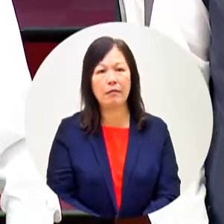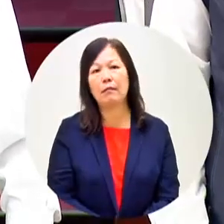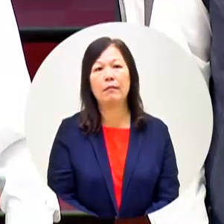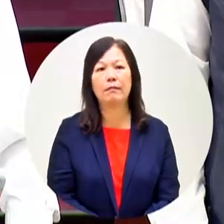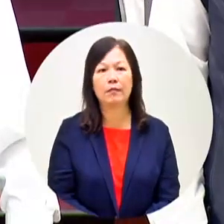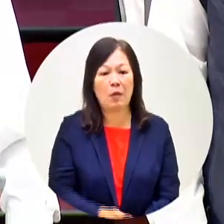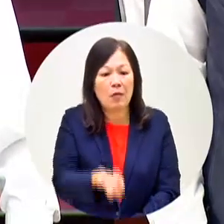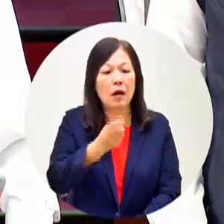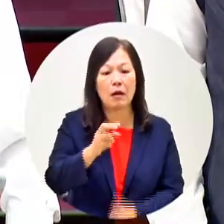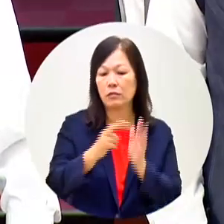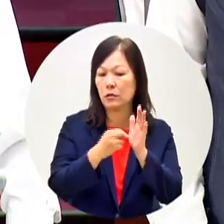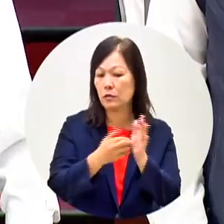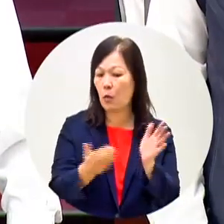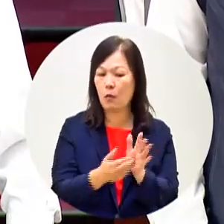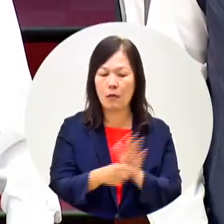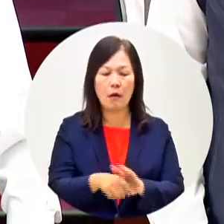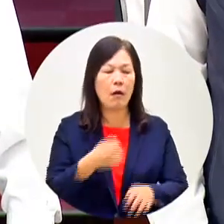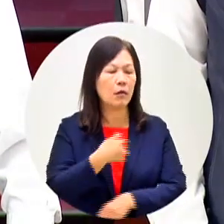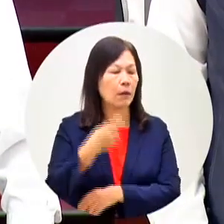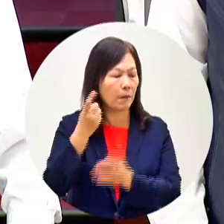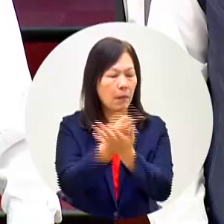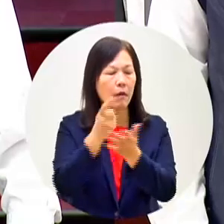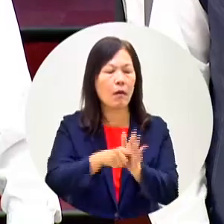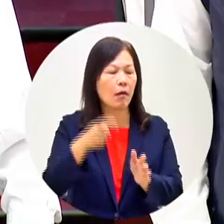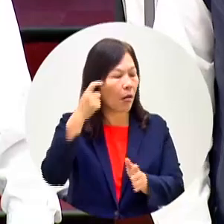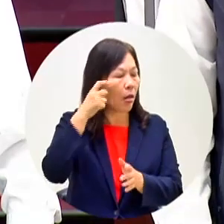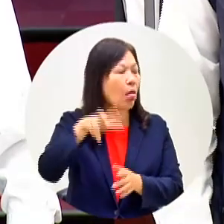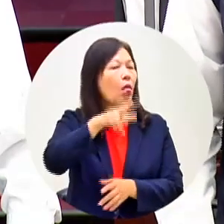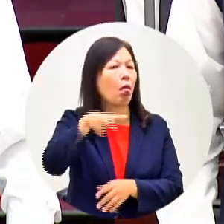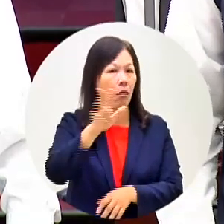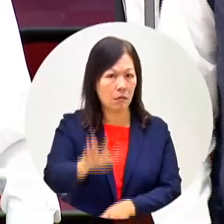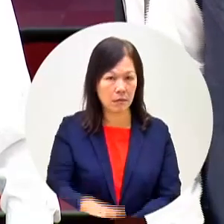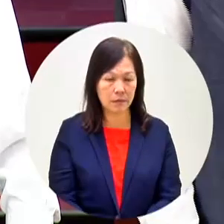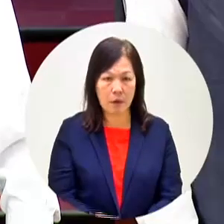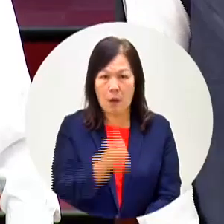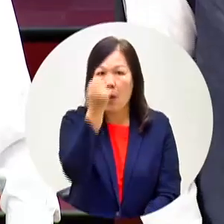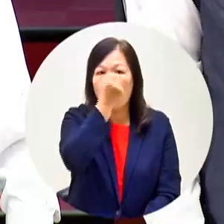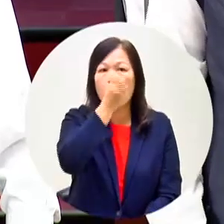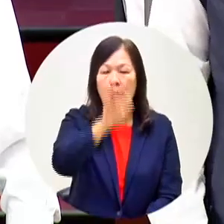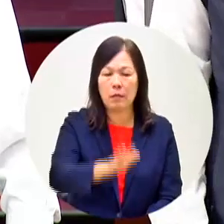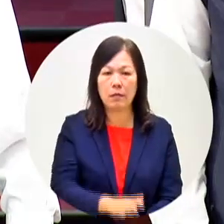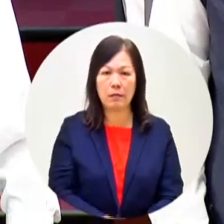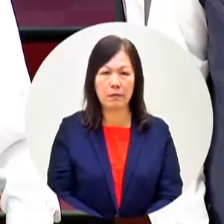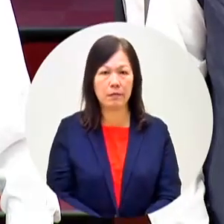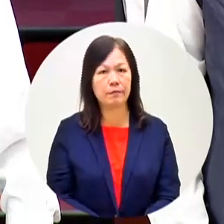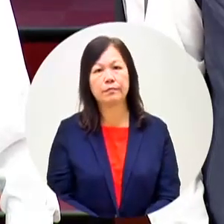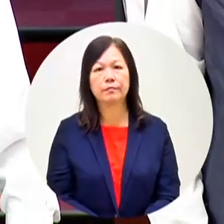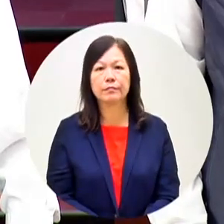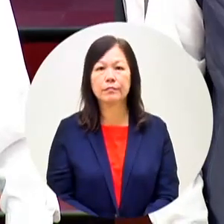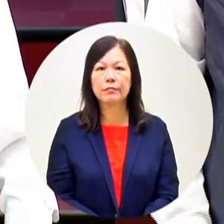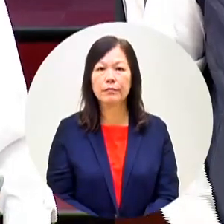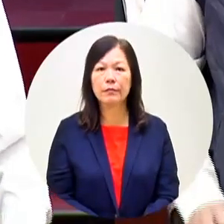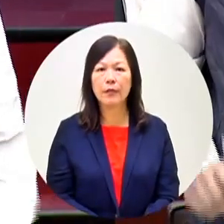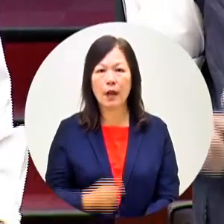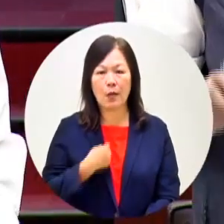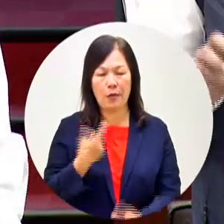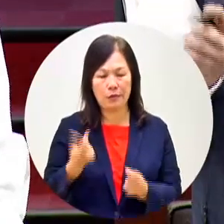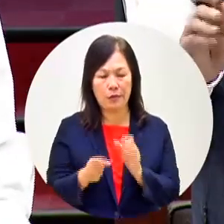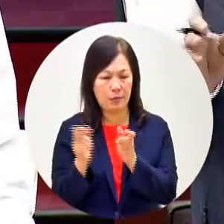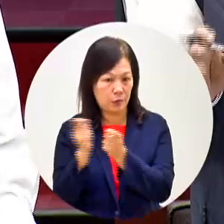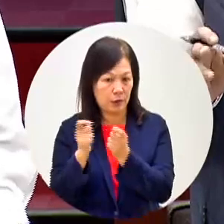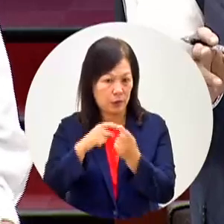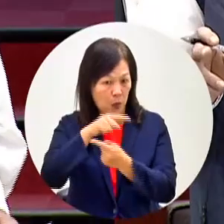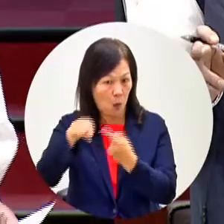的，足恶质的。 给议员报告。阮的警力的调度，大部分吼，